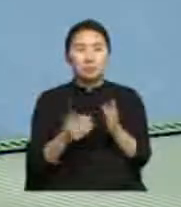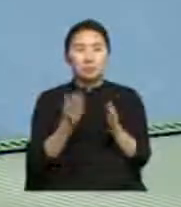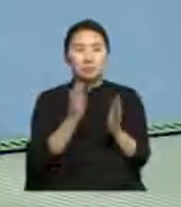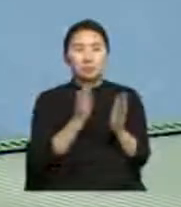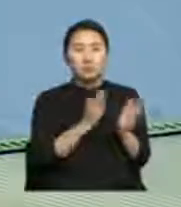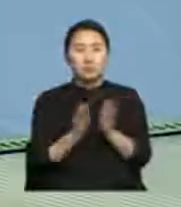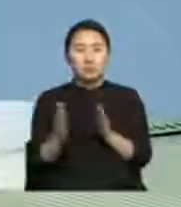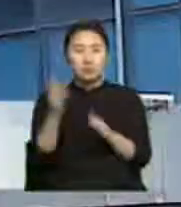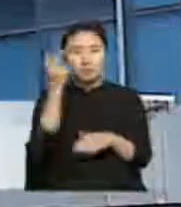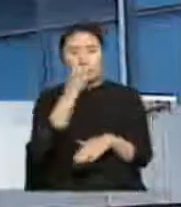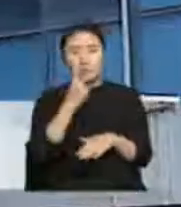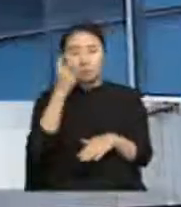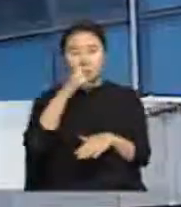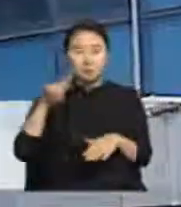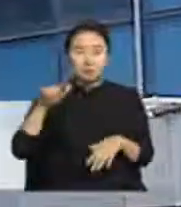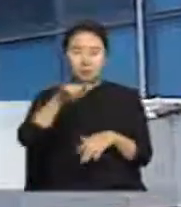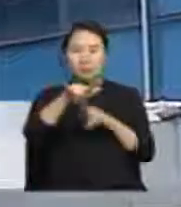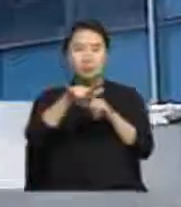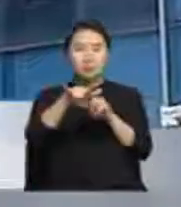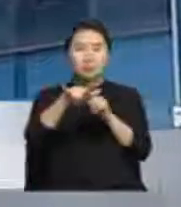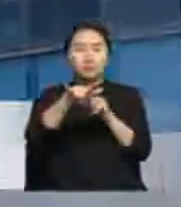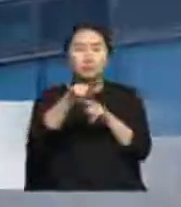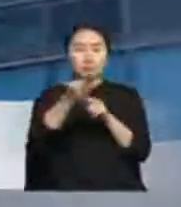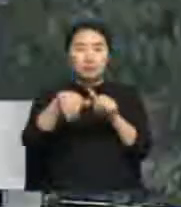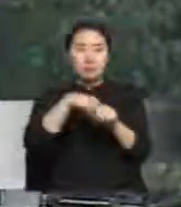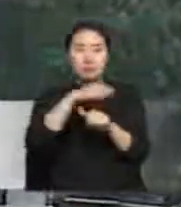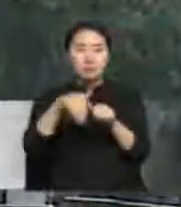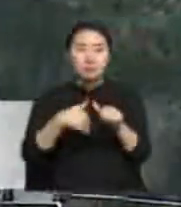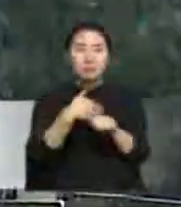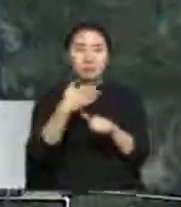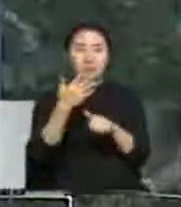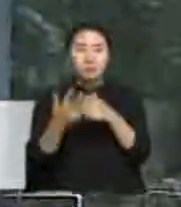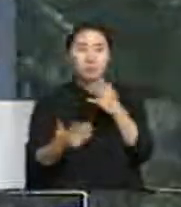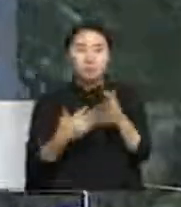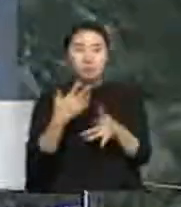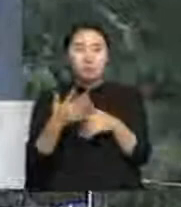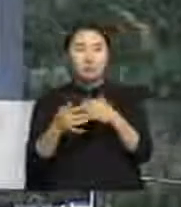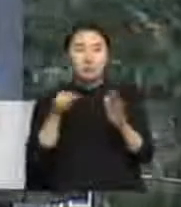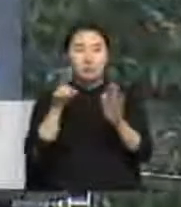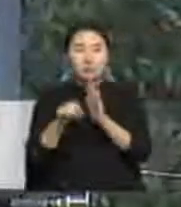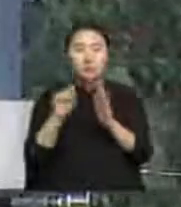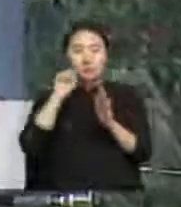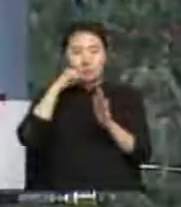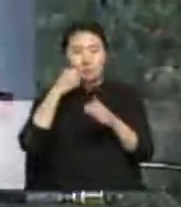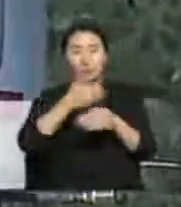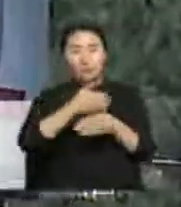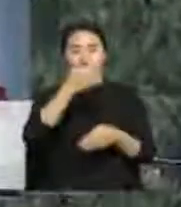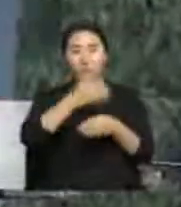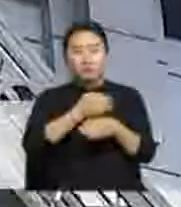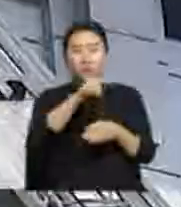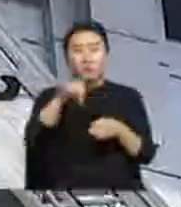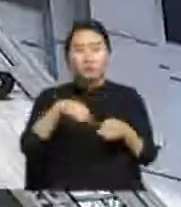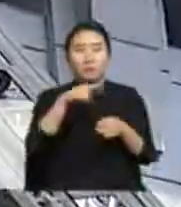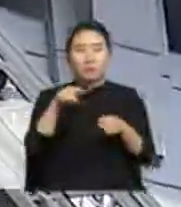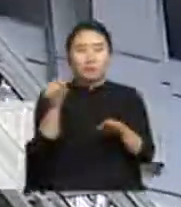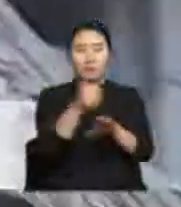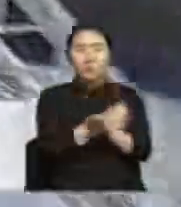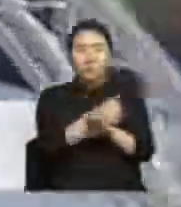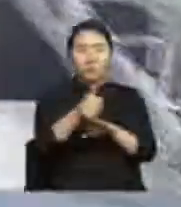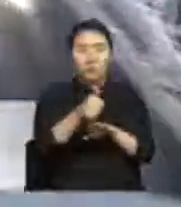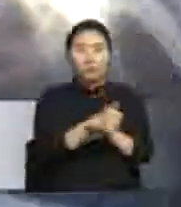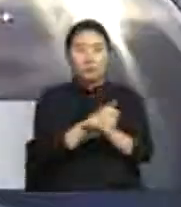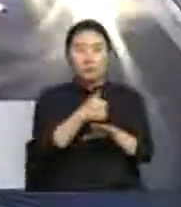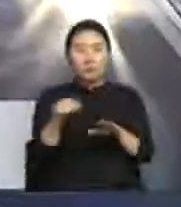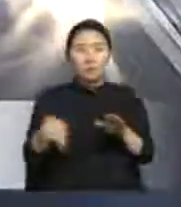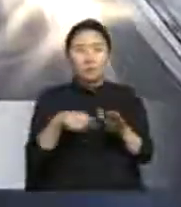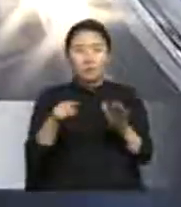수색 작업을 위한 드론의 역할이 도포했던 상황. 화재로 인해 진입이 어려운 건물 내부와 옥상을 드나들며